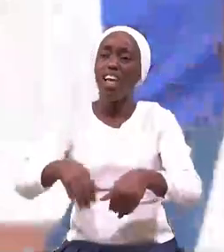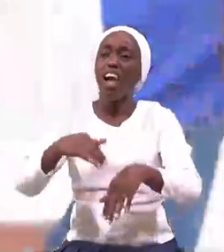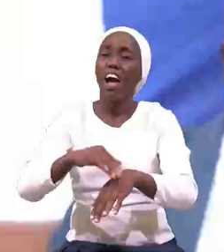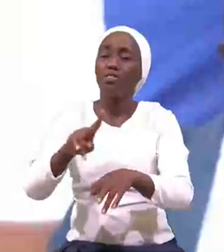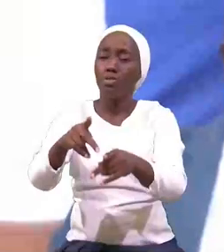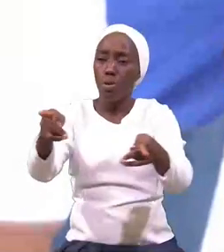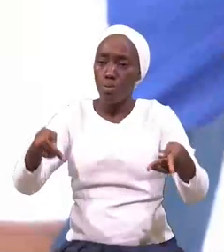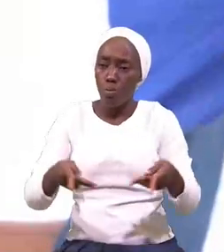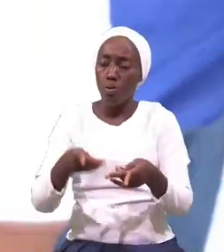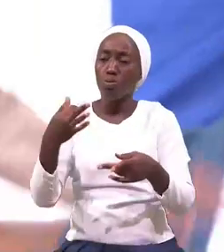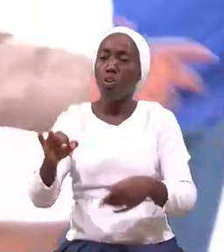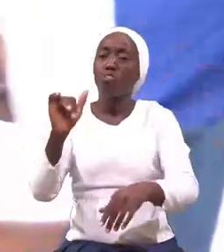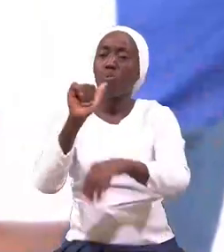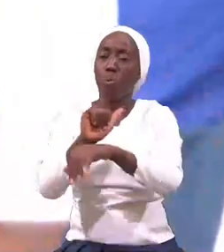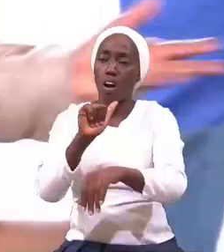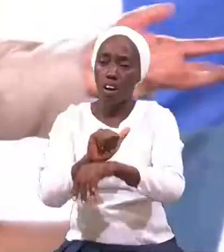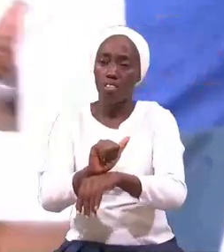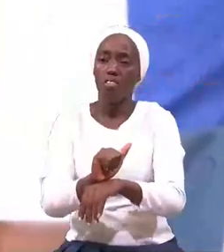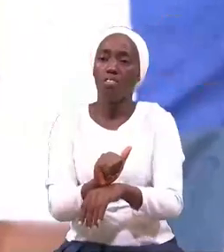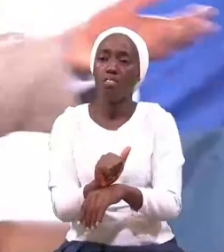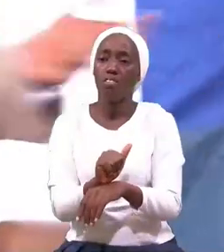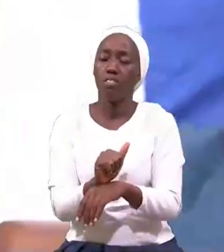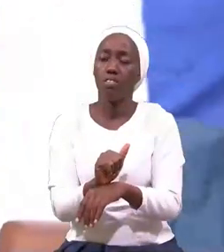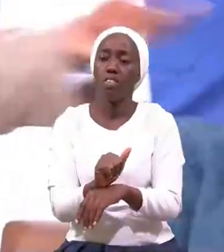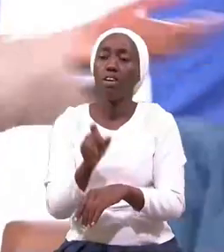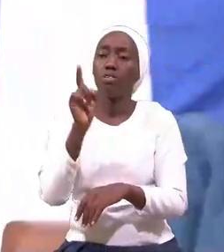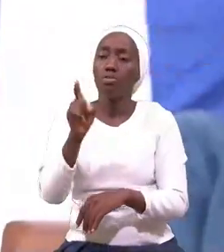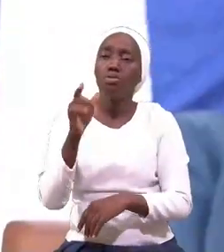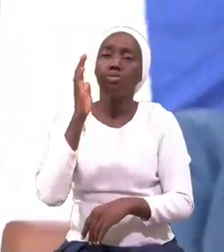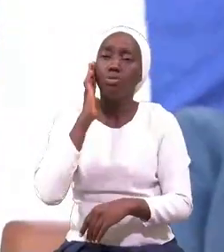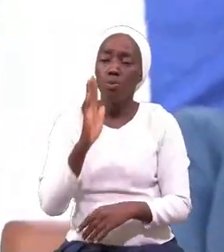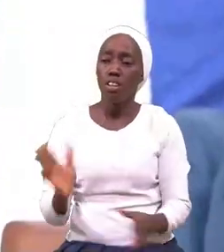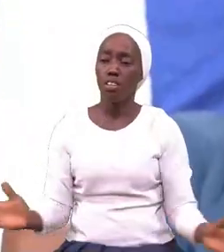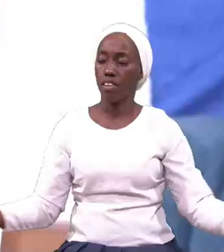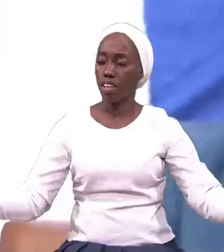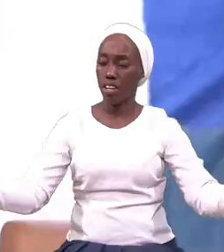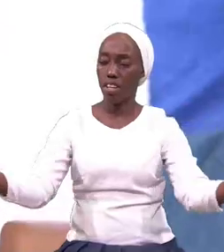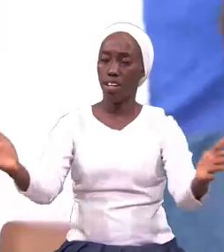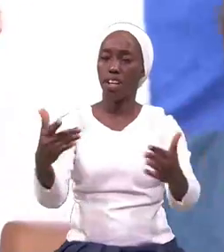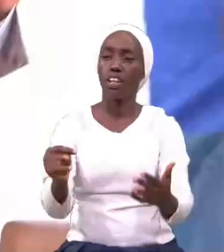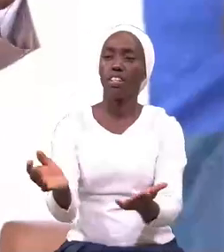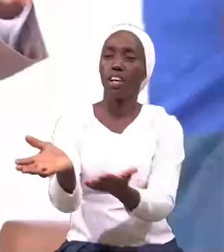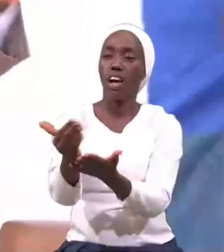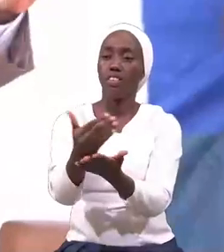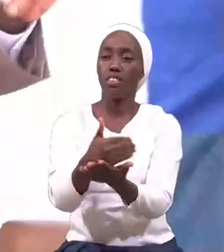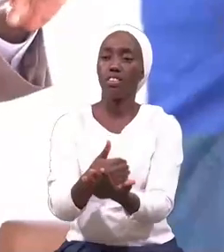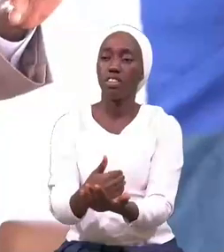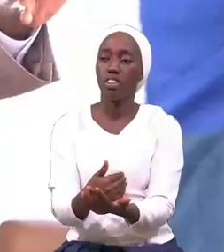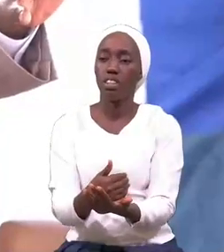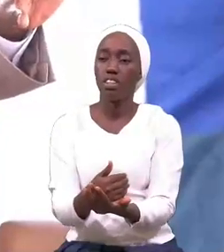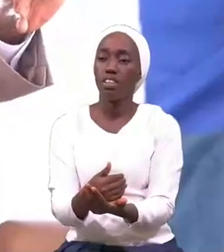Tu resteras à ton poste de responsabilité. Et tu vas moissonner les